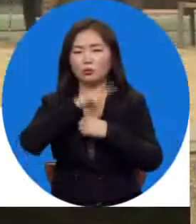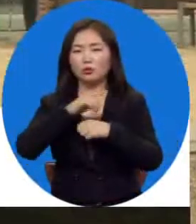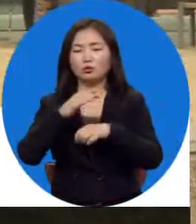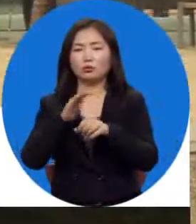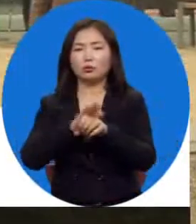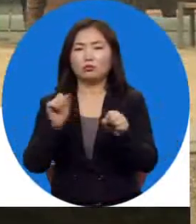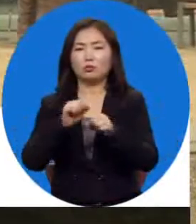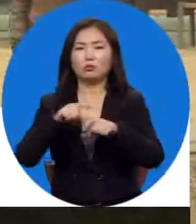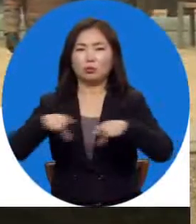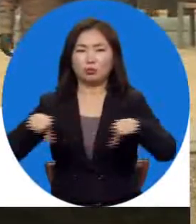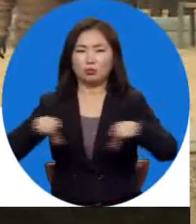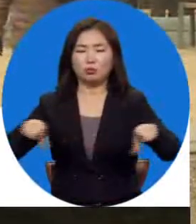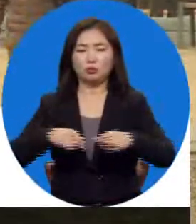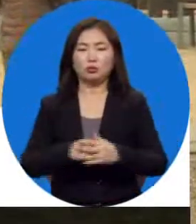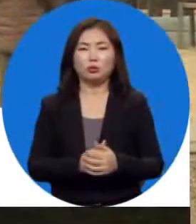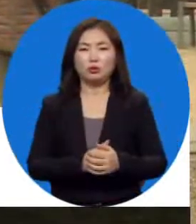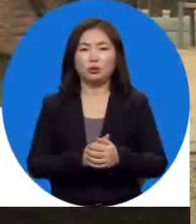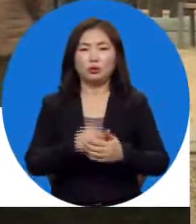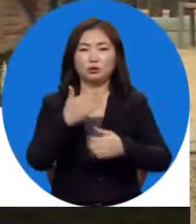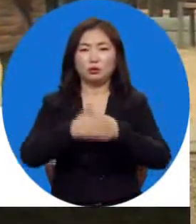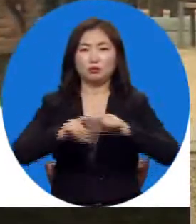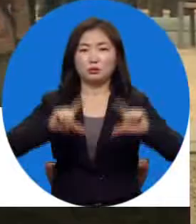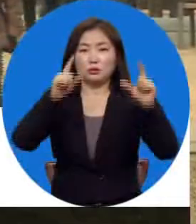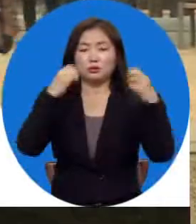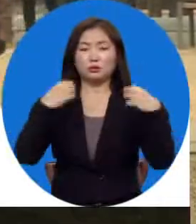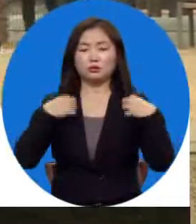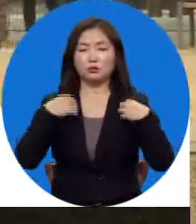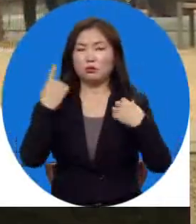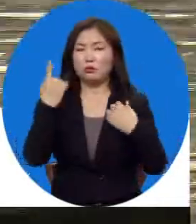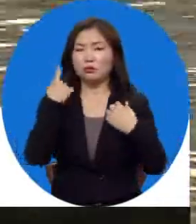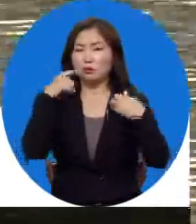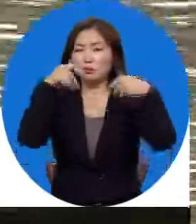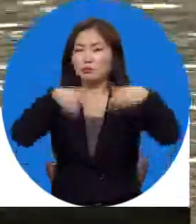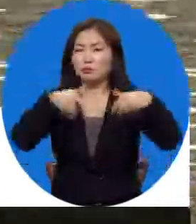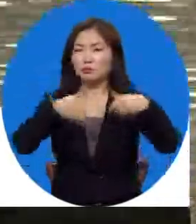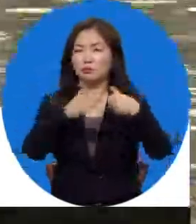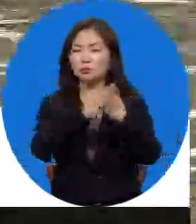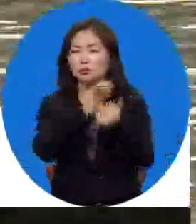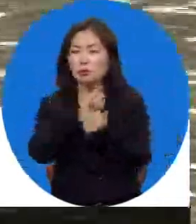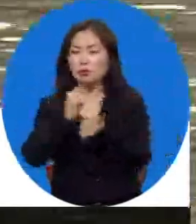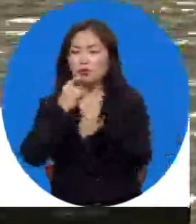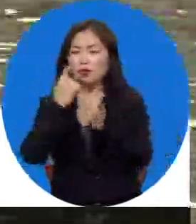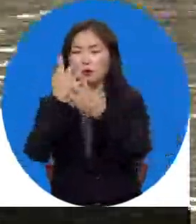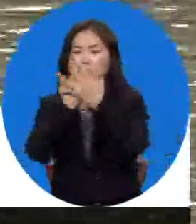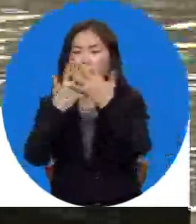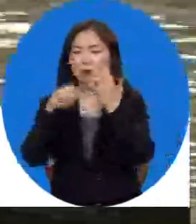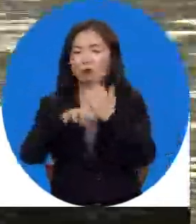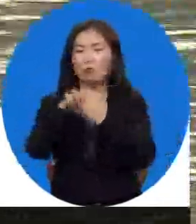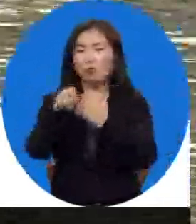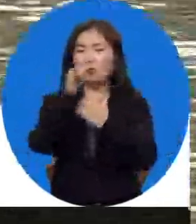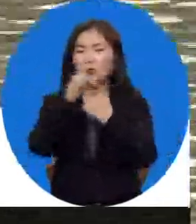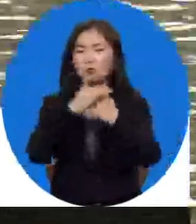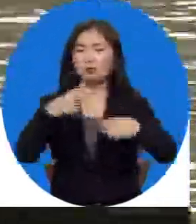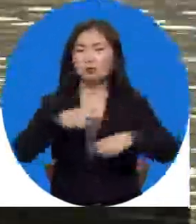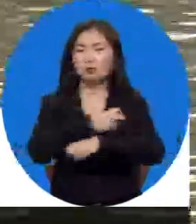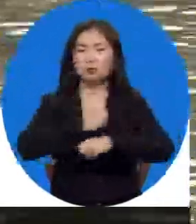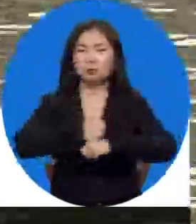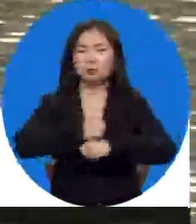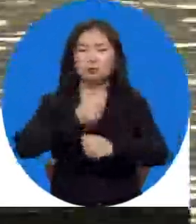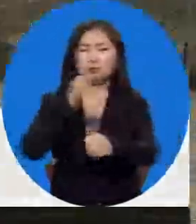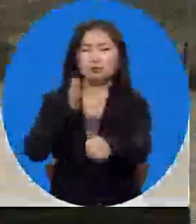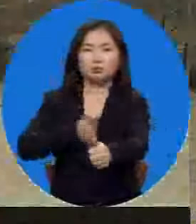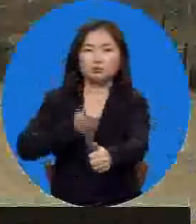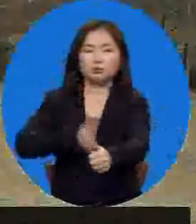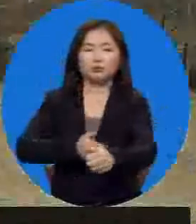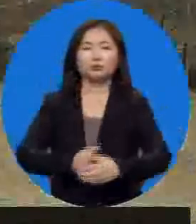보통 수준 예상 됩니다 대구 지방 기상청은 어제 내린 비로 짙은 안개가 낀 곳이 많겠다 며 교통안전에 유의할